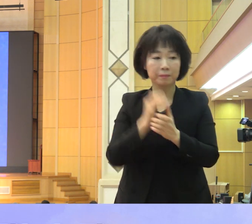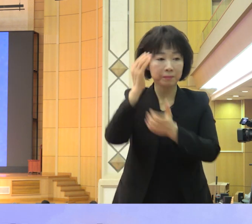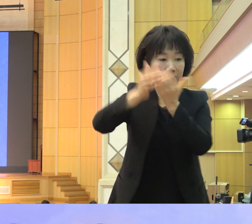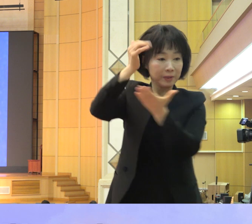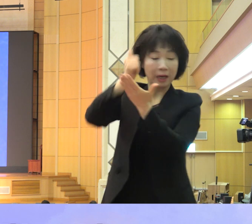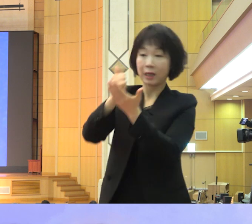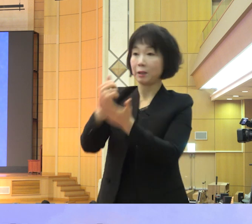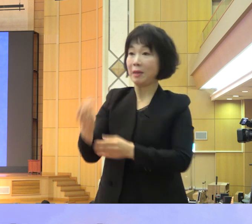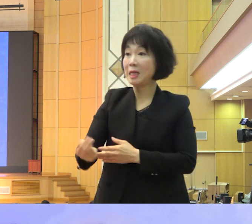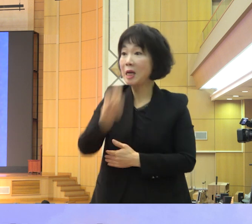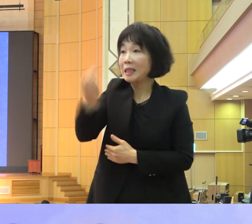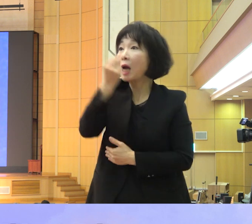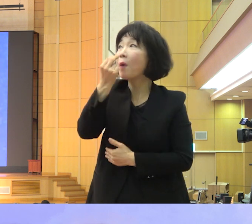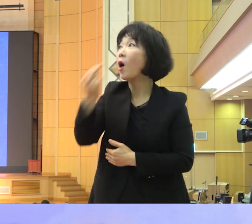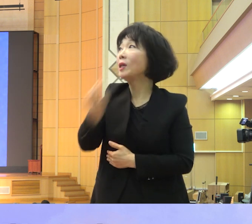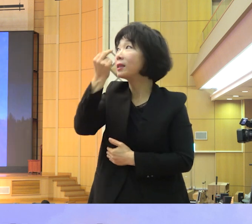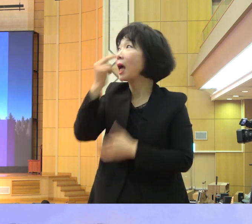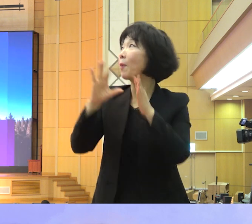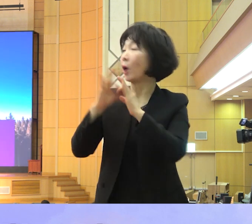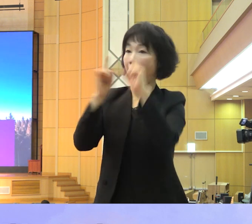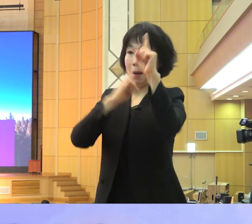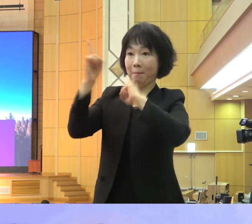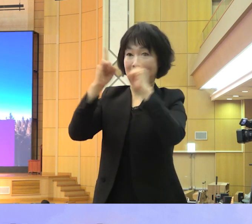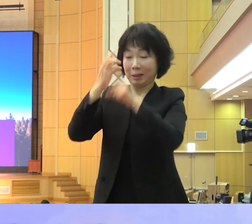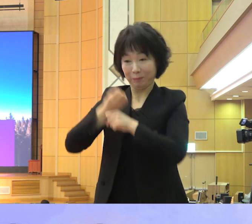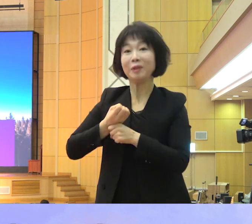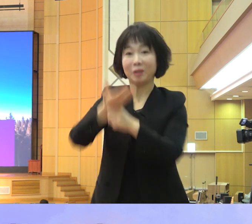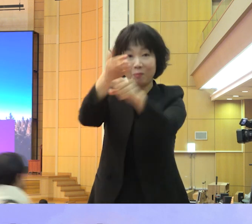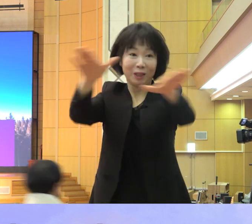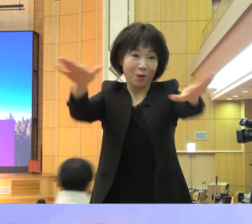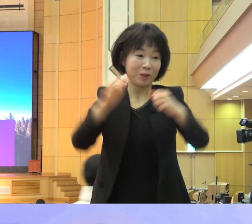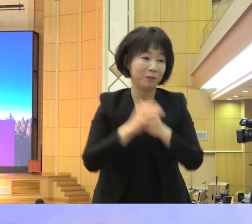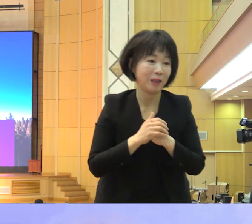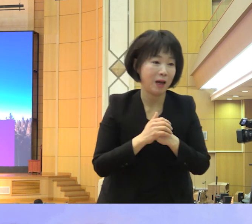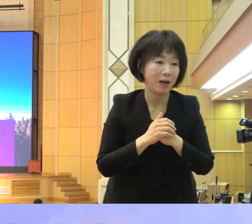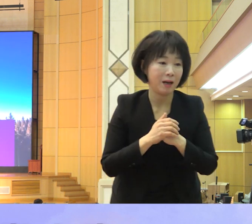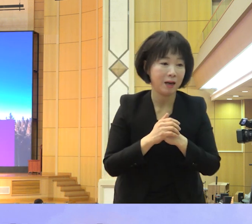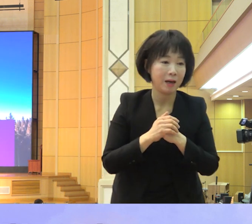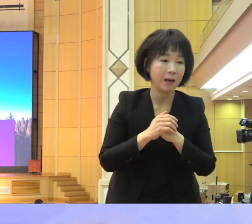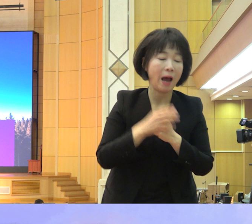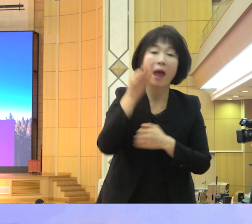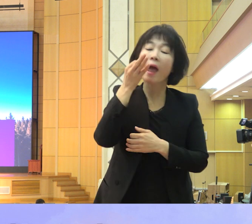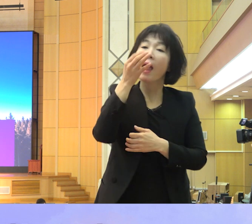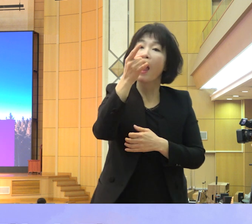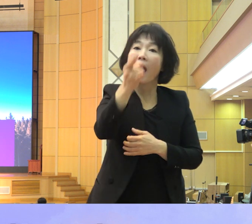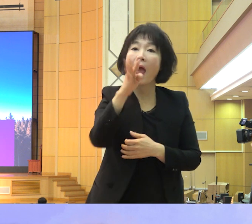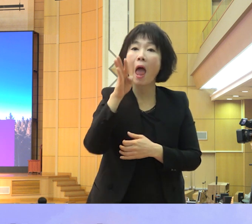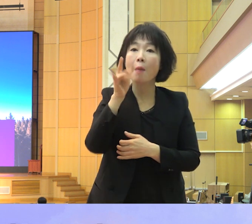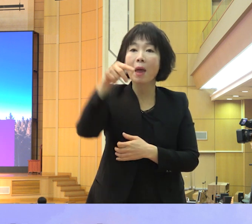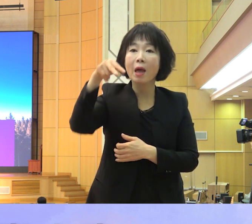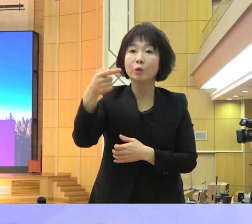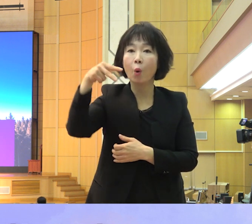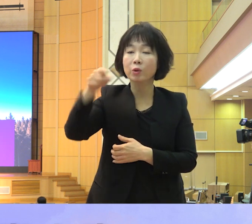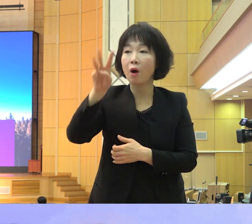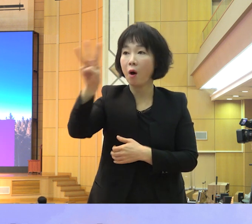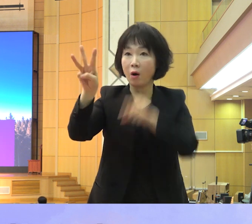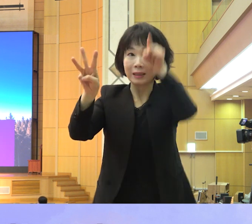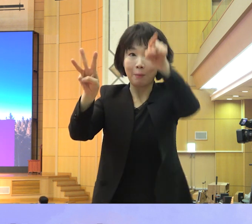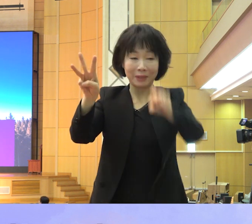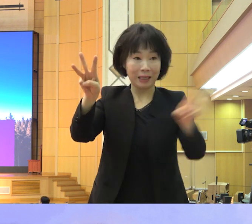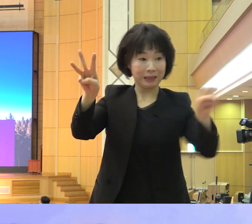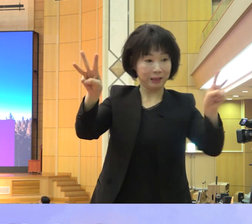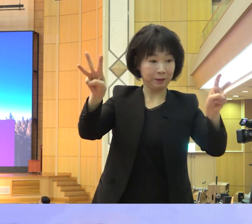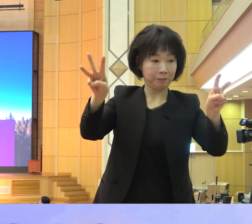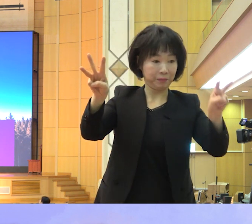하나님 말씀 보시겠습니다. 오늘 우리에게 주시는 하나님의 생명의 말씀은 신약성경 에베소서 3장